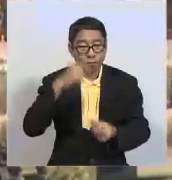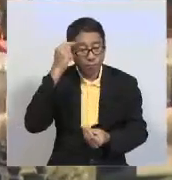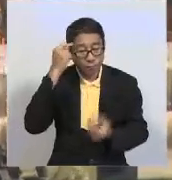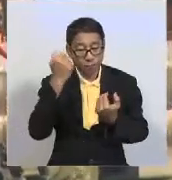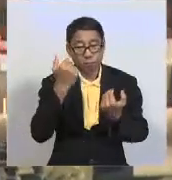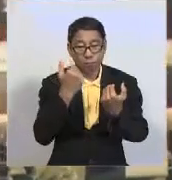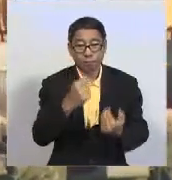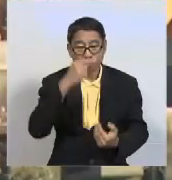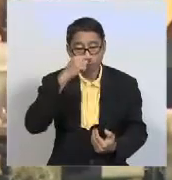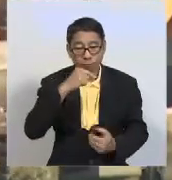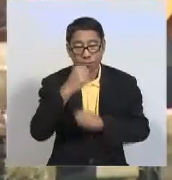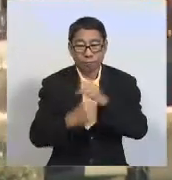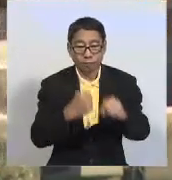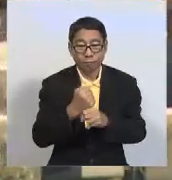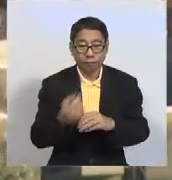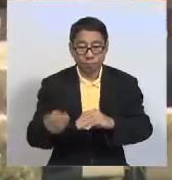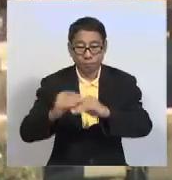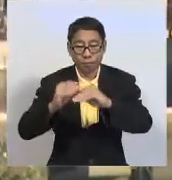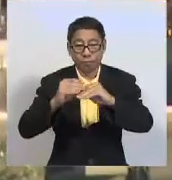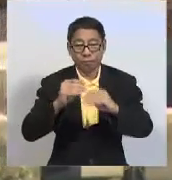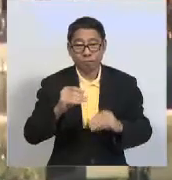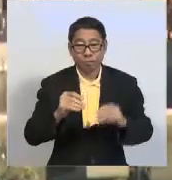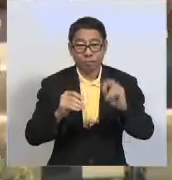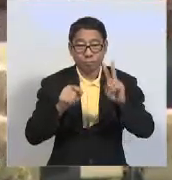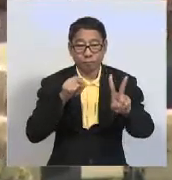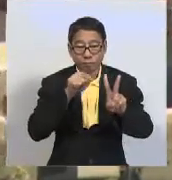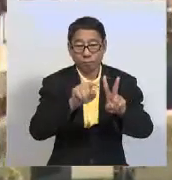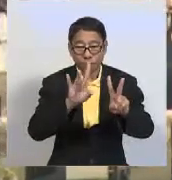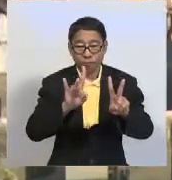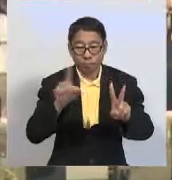เศรษฐกิจไทยปีนี้จะขยายตัวได้ที่ร้อยละ 2.8 ค่ะ